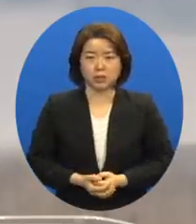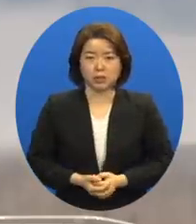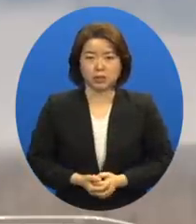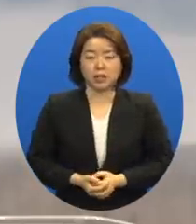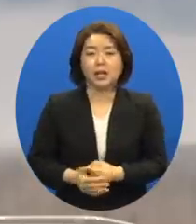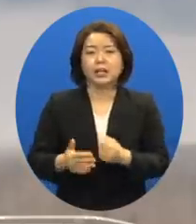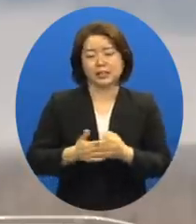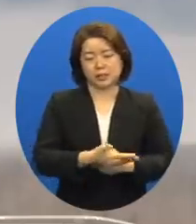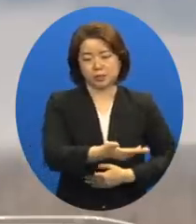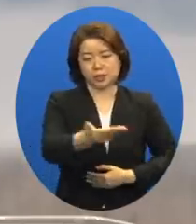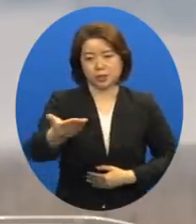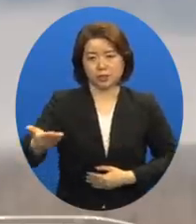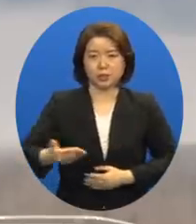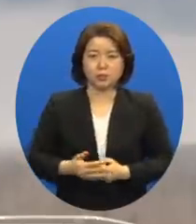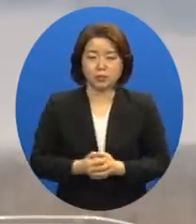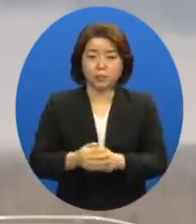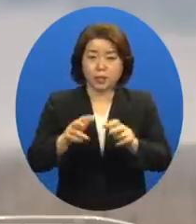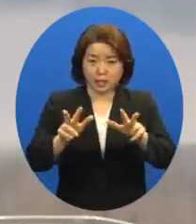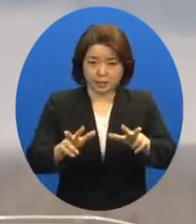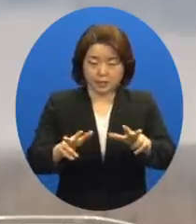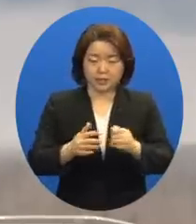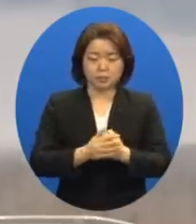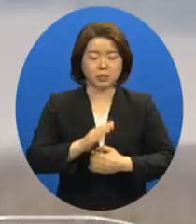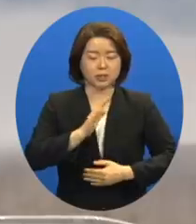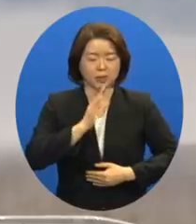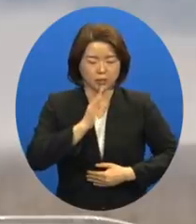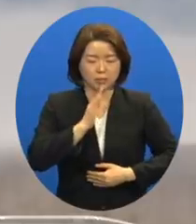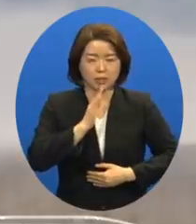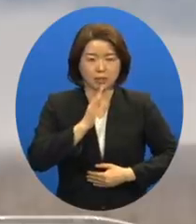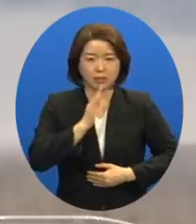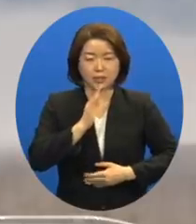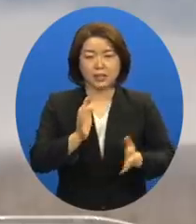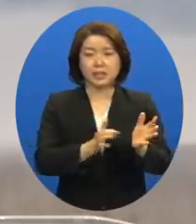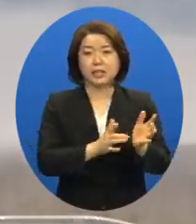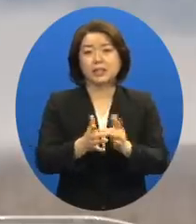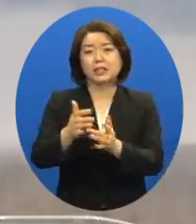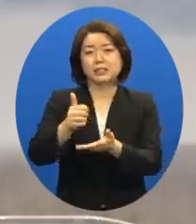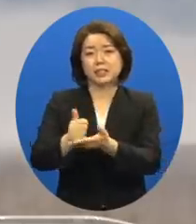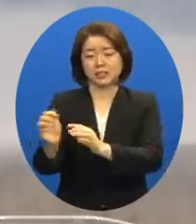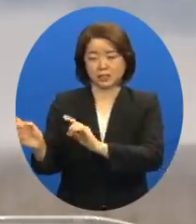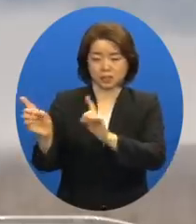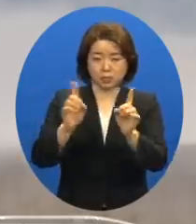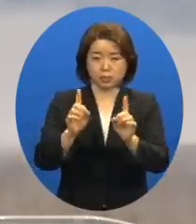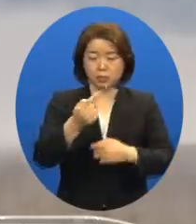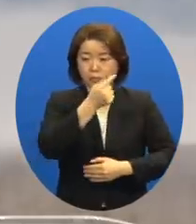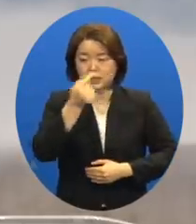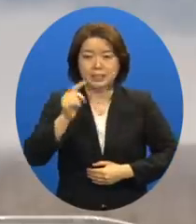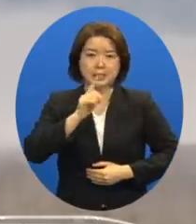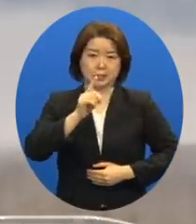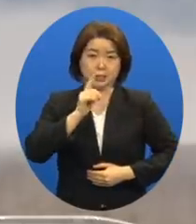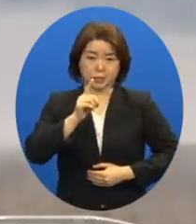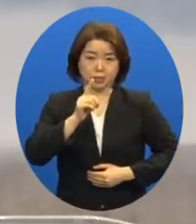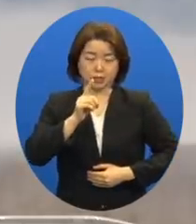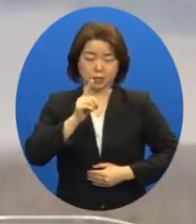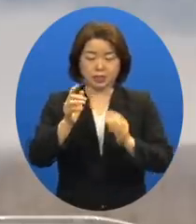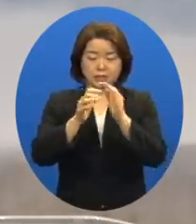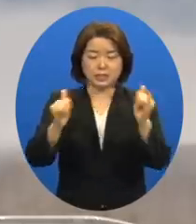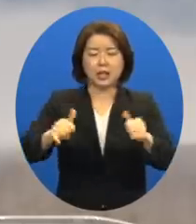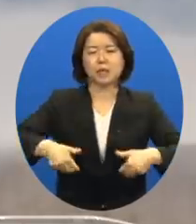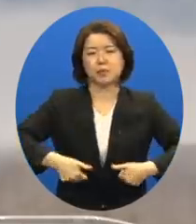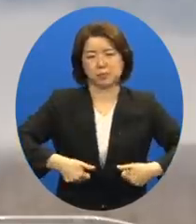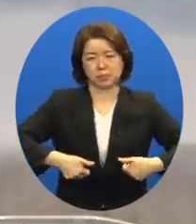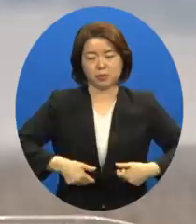그러므로 여러분, 지금은 정말 예수님의 부활을 증언해 줄 부활의 증인이